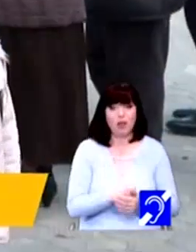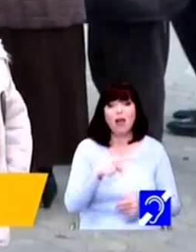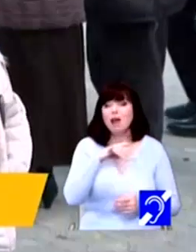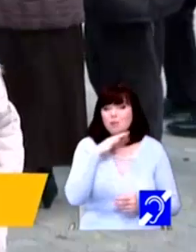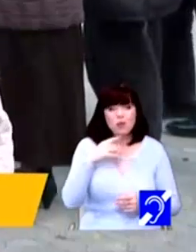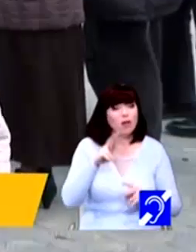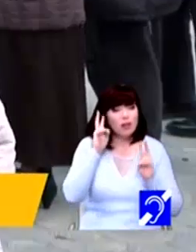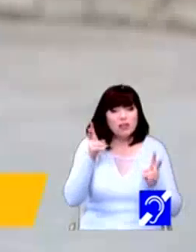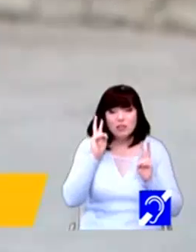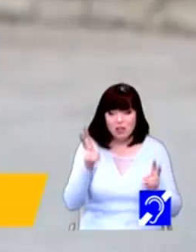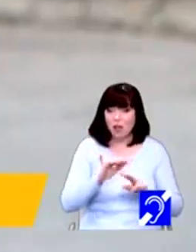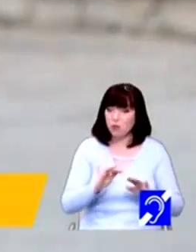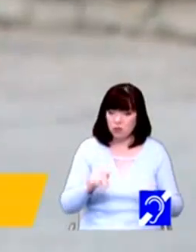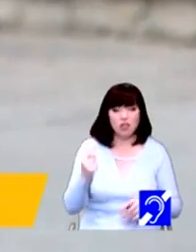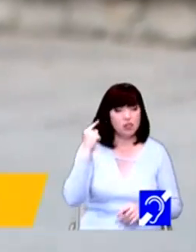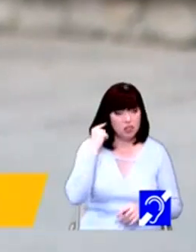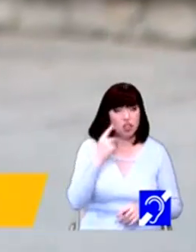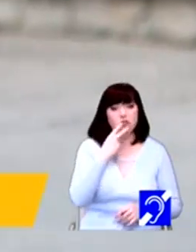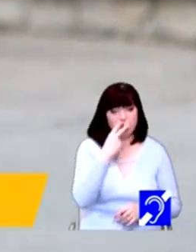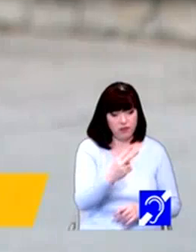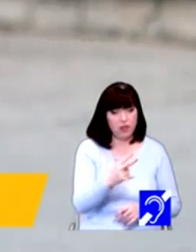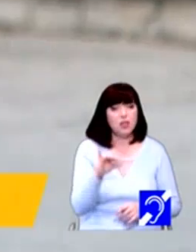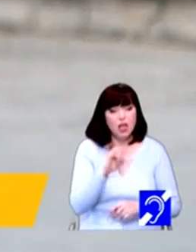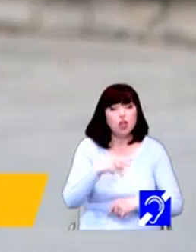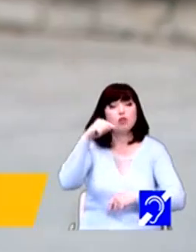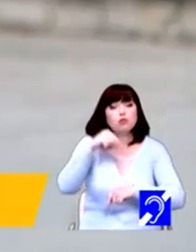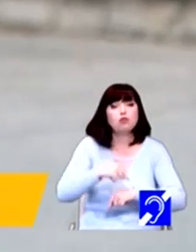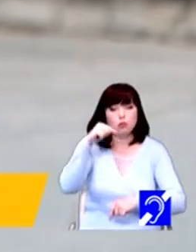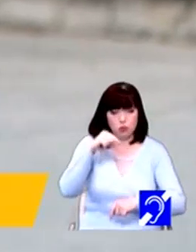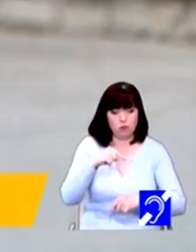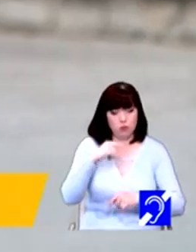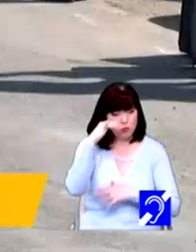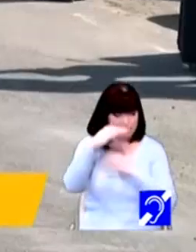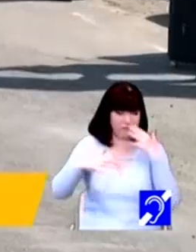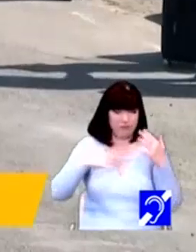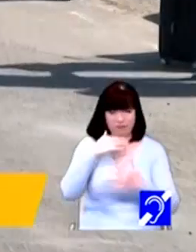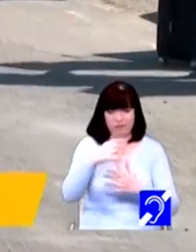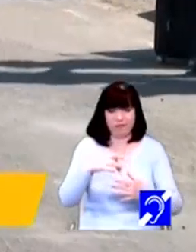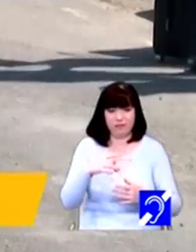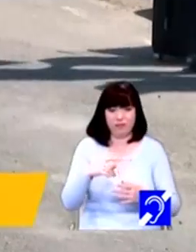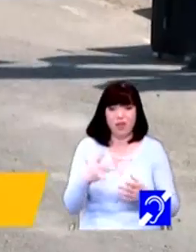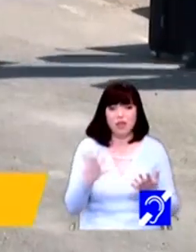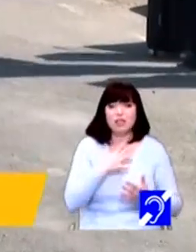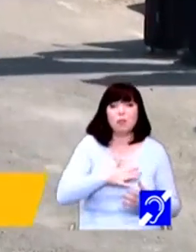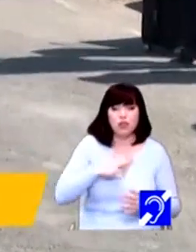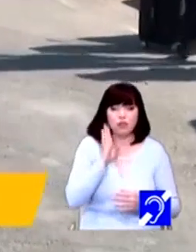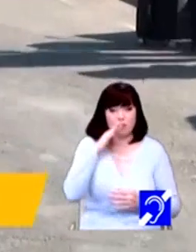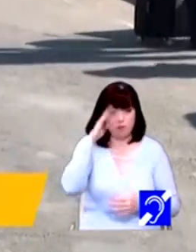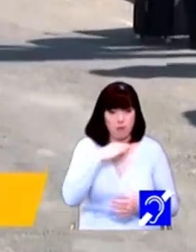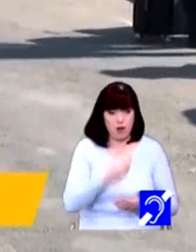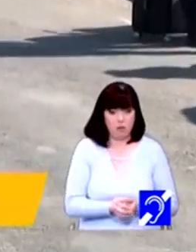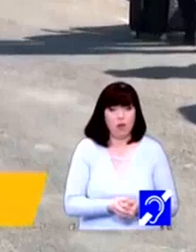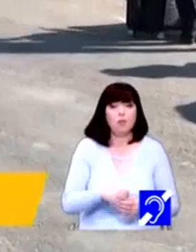multe lucruri, copiii aud, văd, dar mai ales simt emoțiile tulburătoare ale părinților. O mărturisesc înșiși părinții care